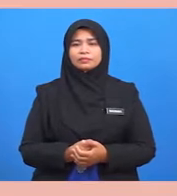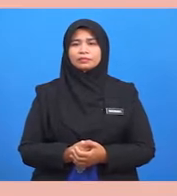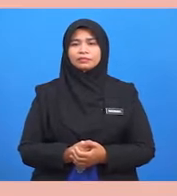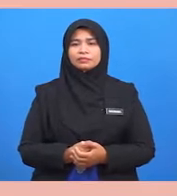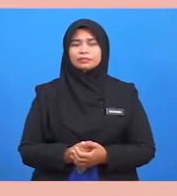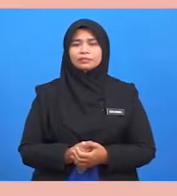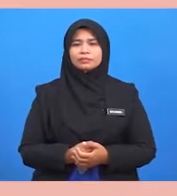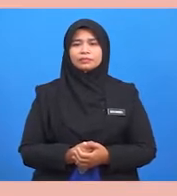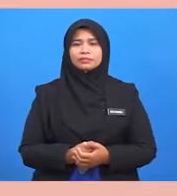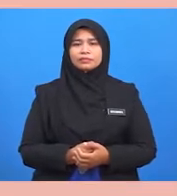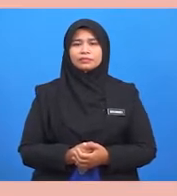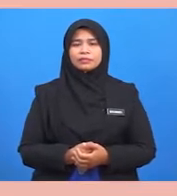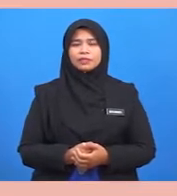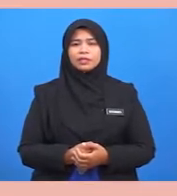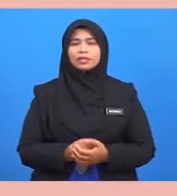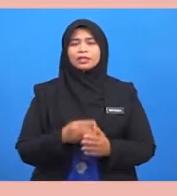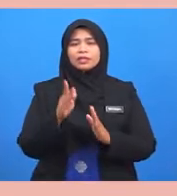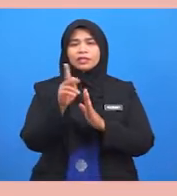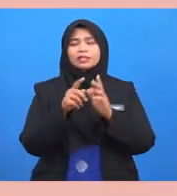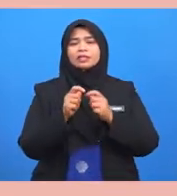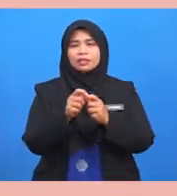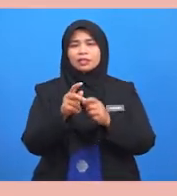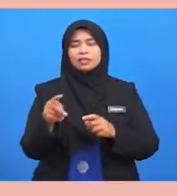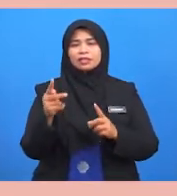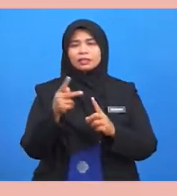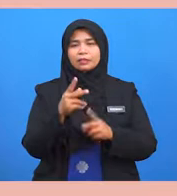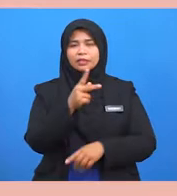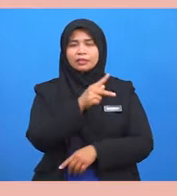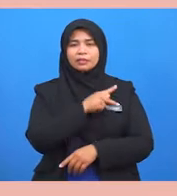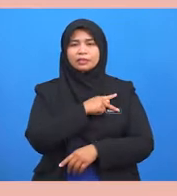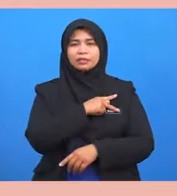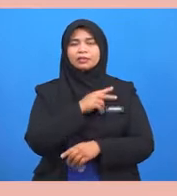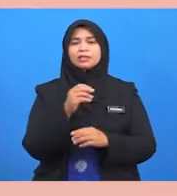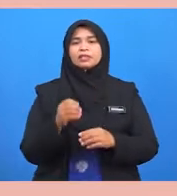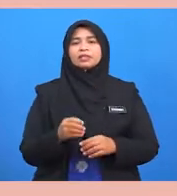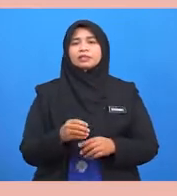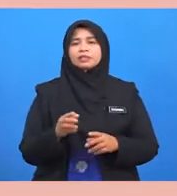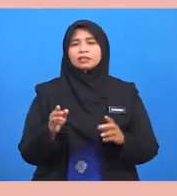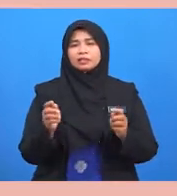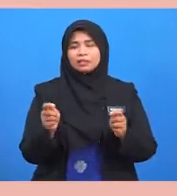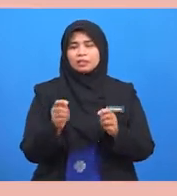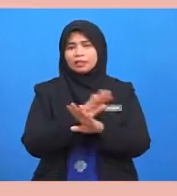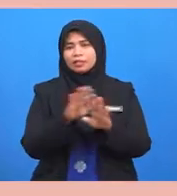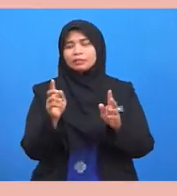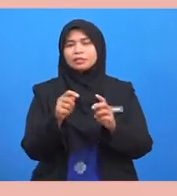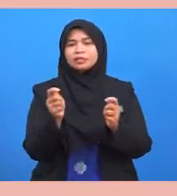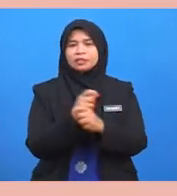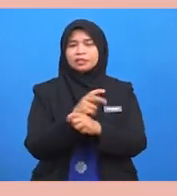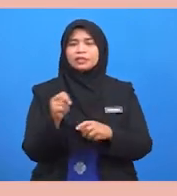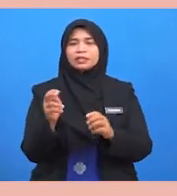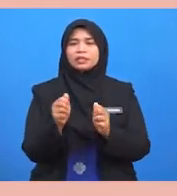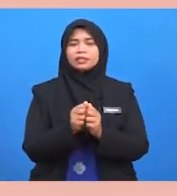bersama-sama, iaitu ketaatan kepada pemimpin selagi tidak bertentangan dengan